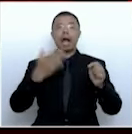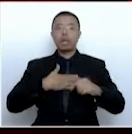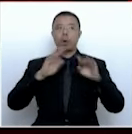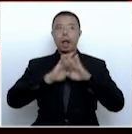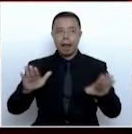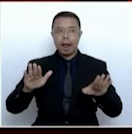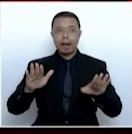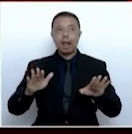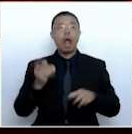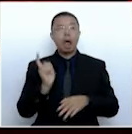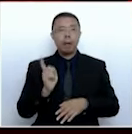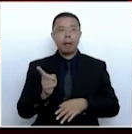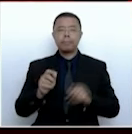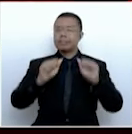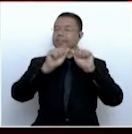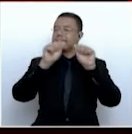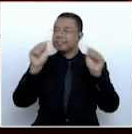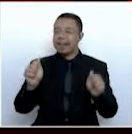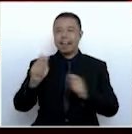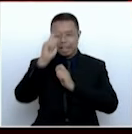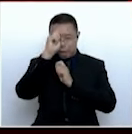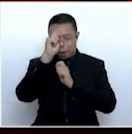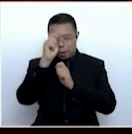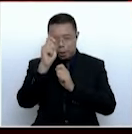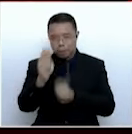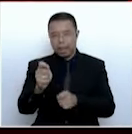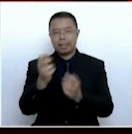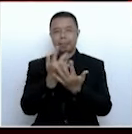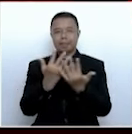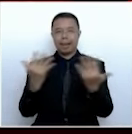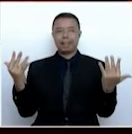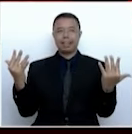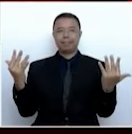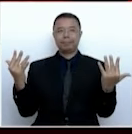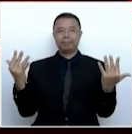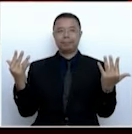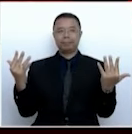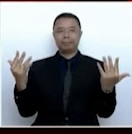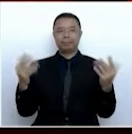aman karena indah adab rakyatnya. Kemudian